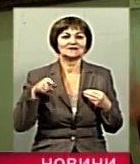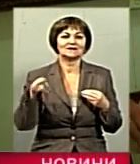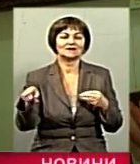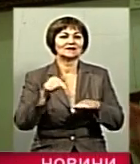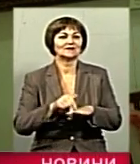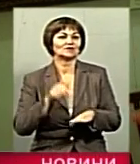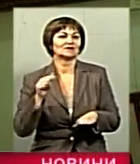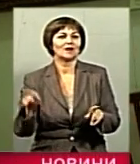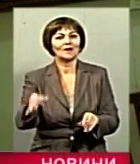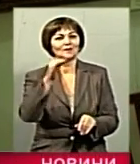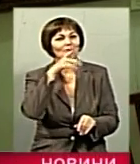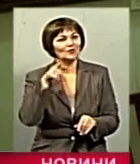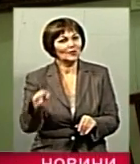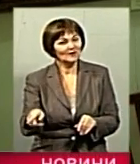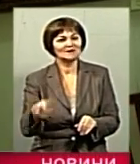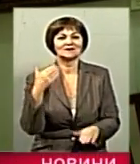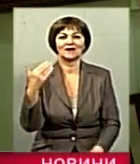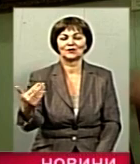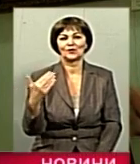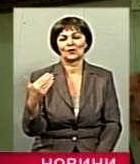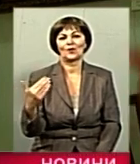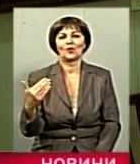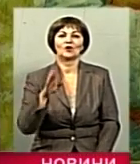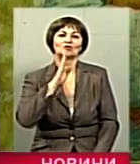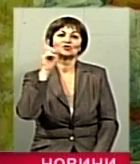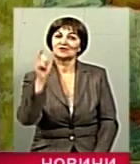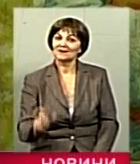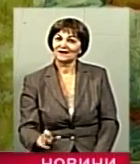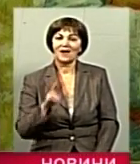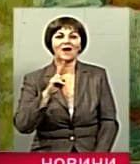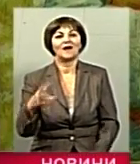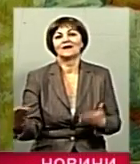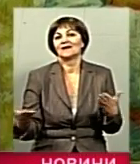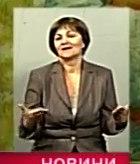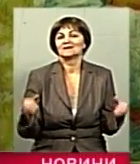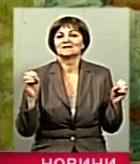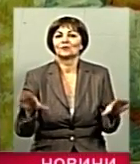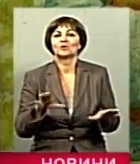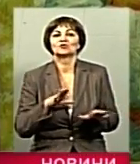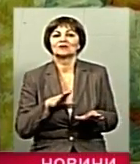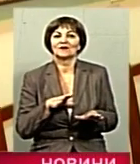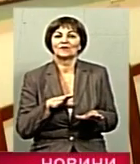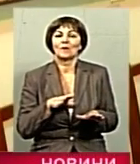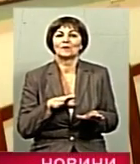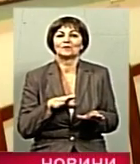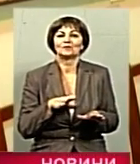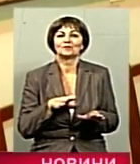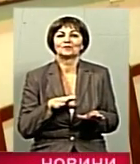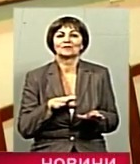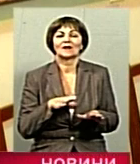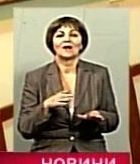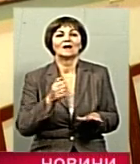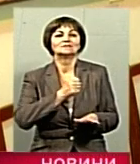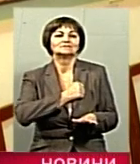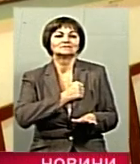відчувається, подобається йому жінка, якийсь, можливо, культ навіть жінки